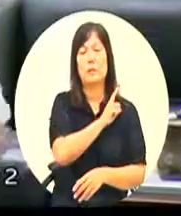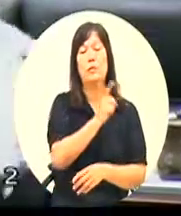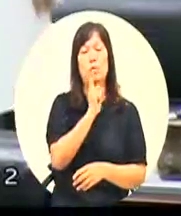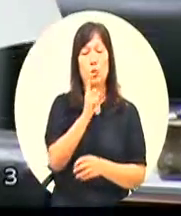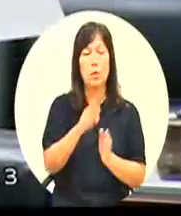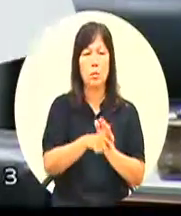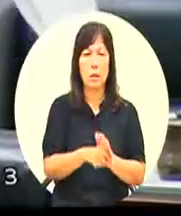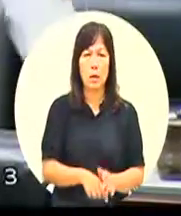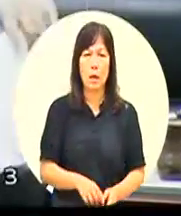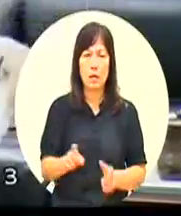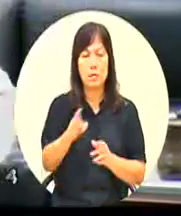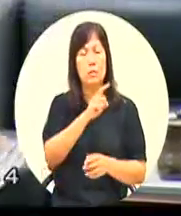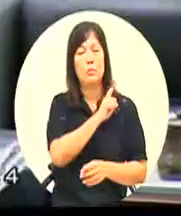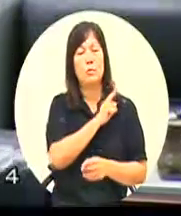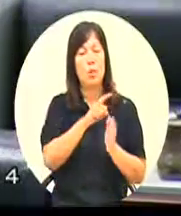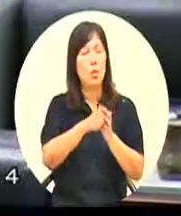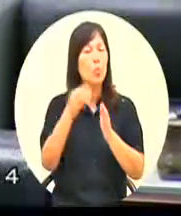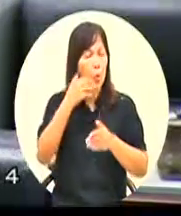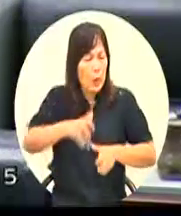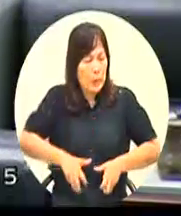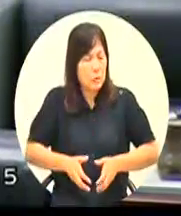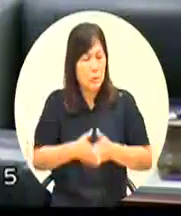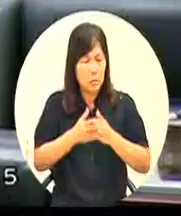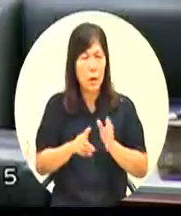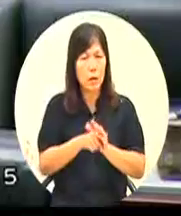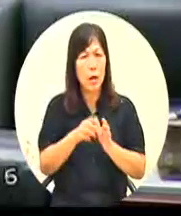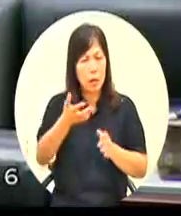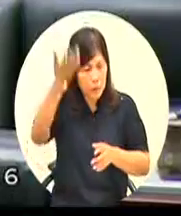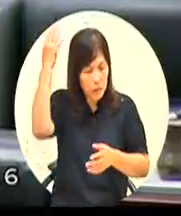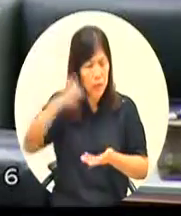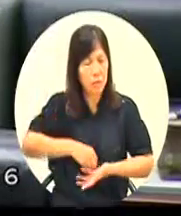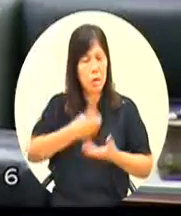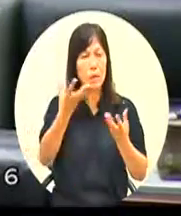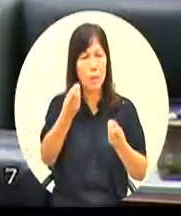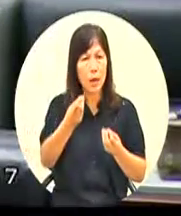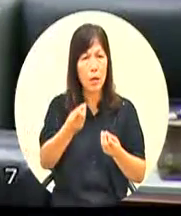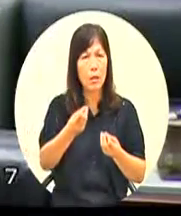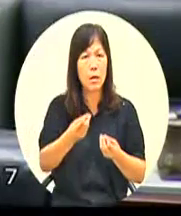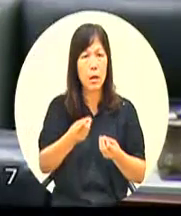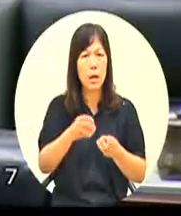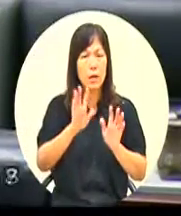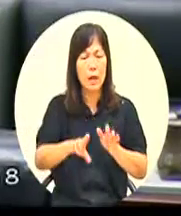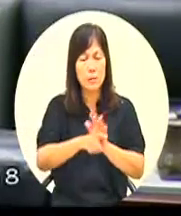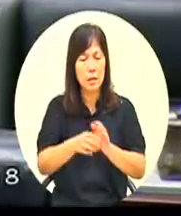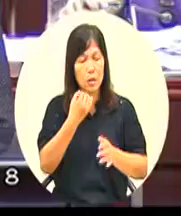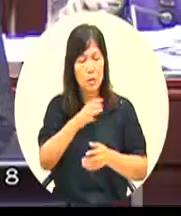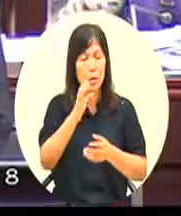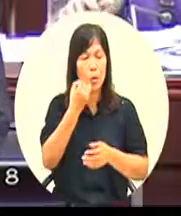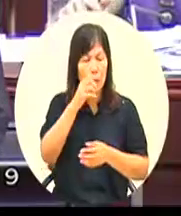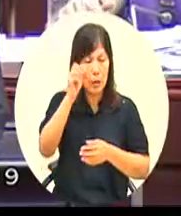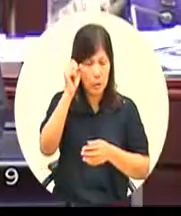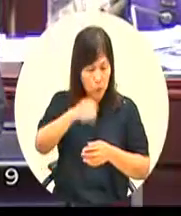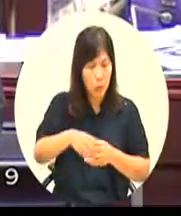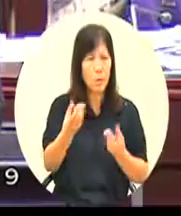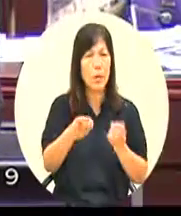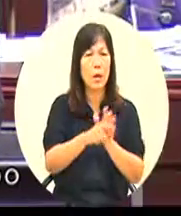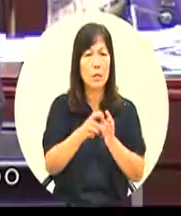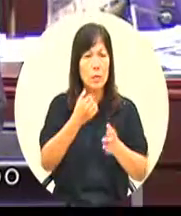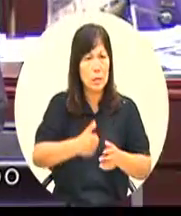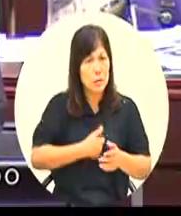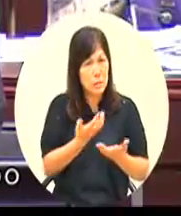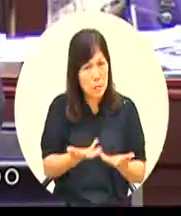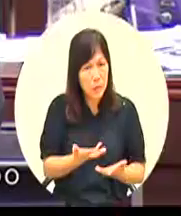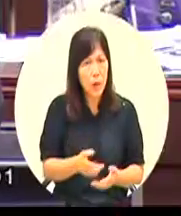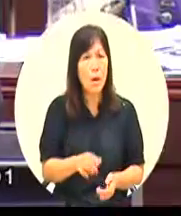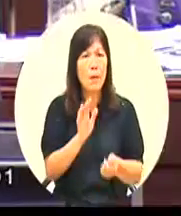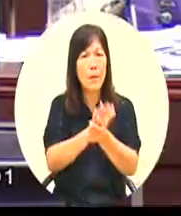说他这么迫切的需要、啊，那我们就要问为什么他以前没提出来，啊、或者他提出来我们没有同意。 你看这个没有不是事实吗？ 我